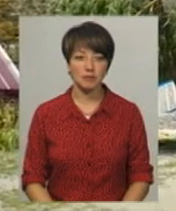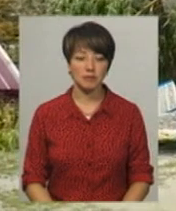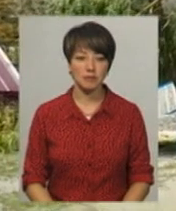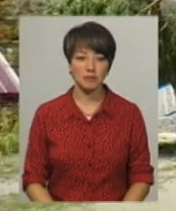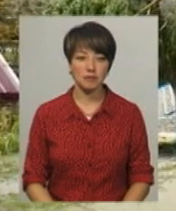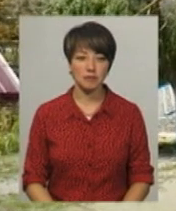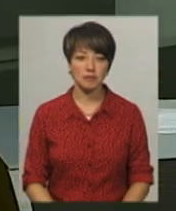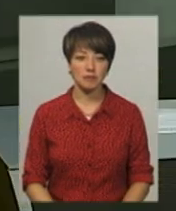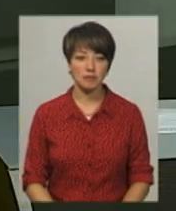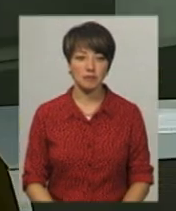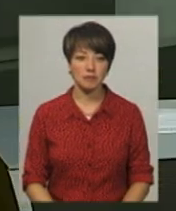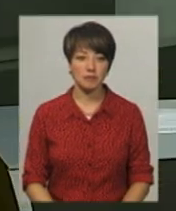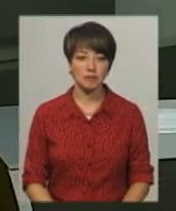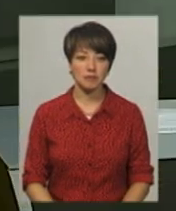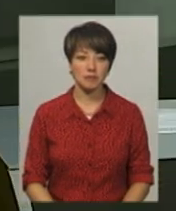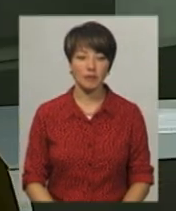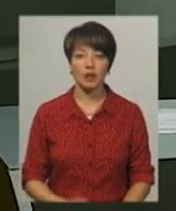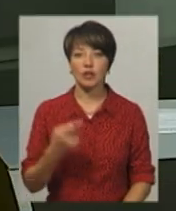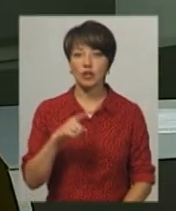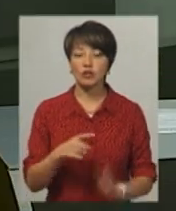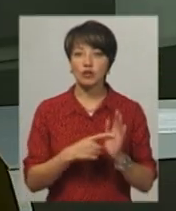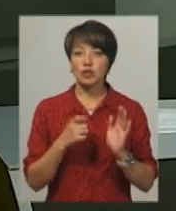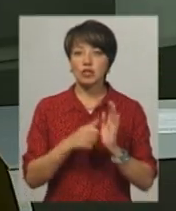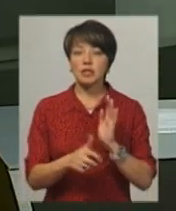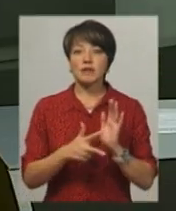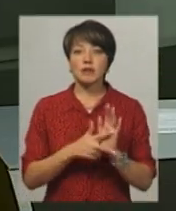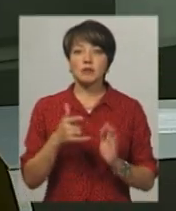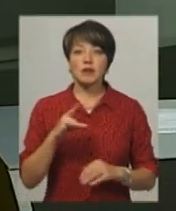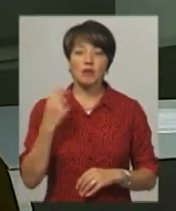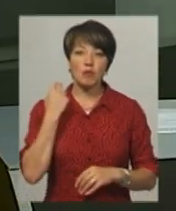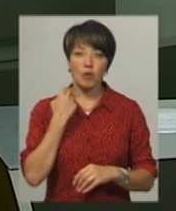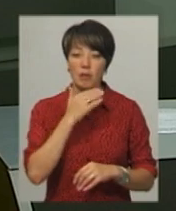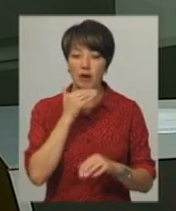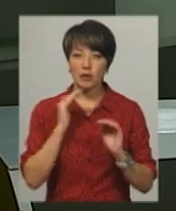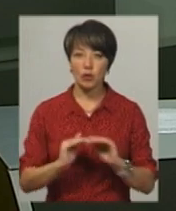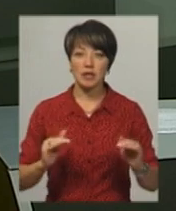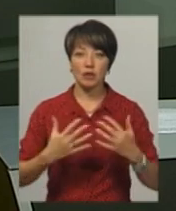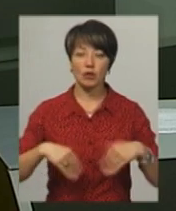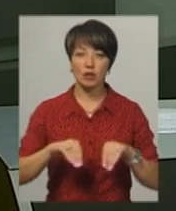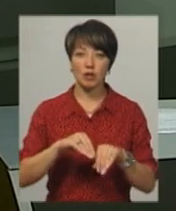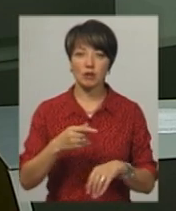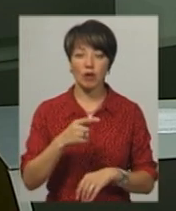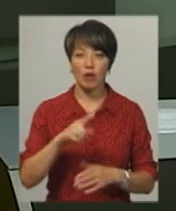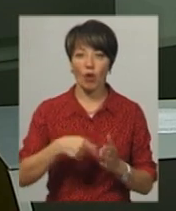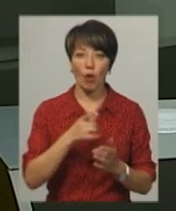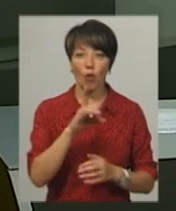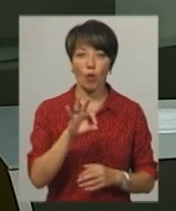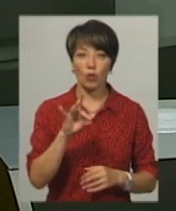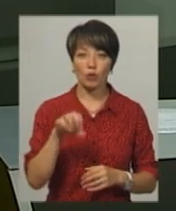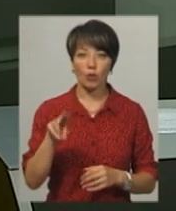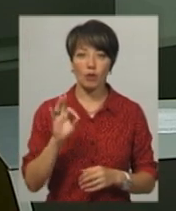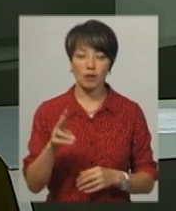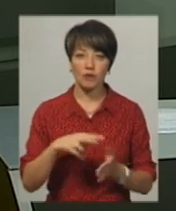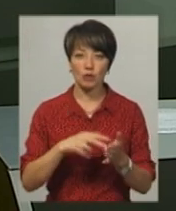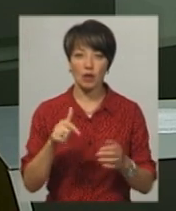новини. За 1668 гривень боргу багатодітній родині з Городка відключили газ. Про це